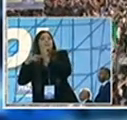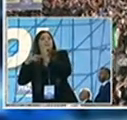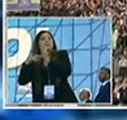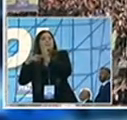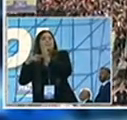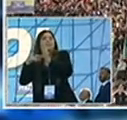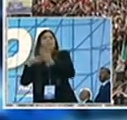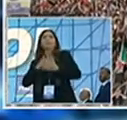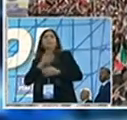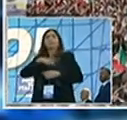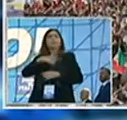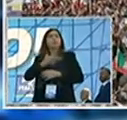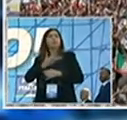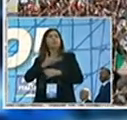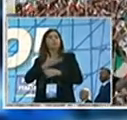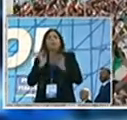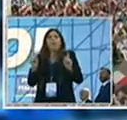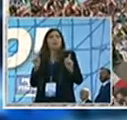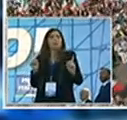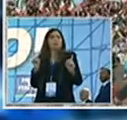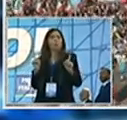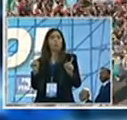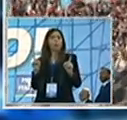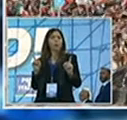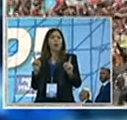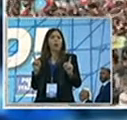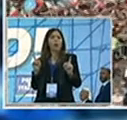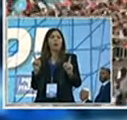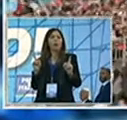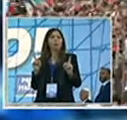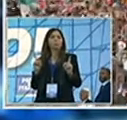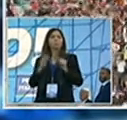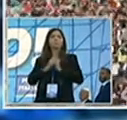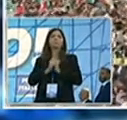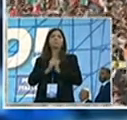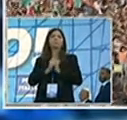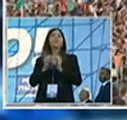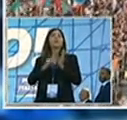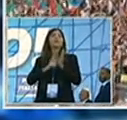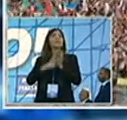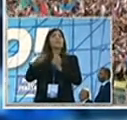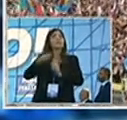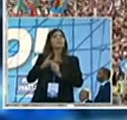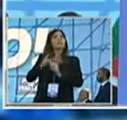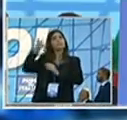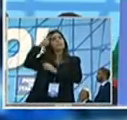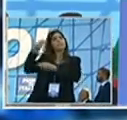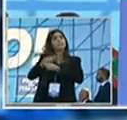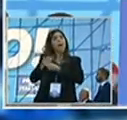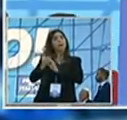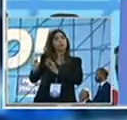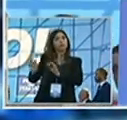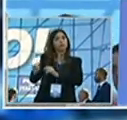storia personale, però c'è un punto politico secondo me importante. Siccome si continua a dire che sganciandosi Forza Italia dal